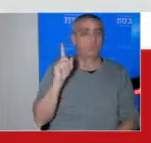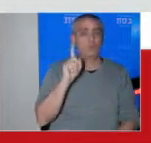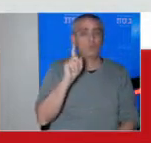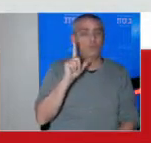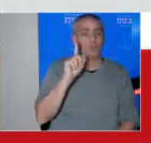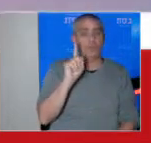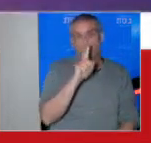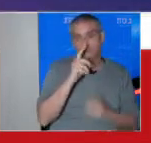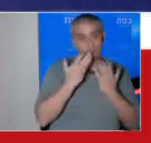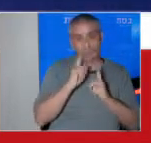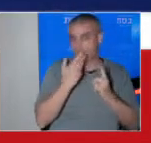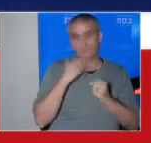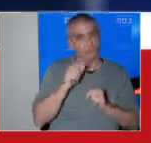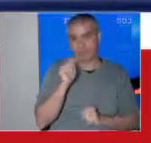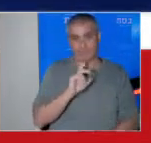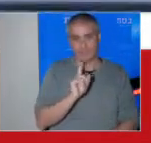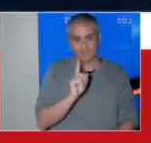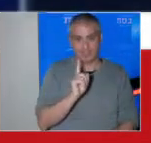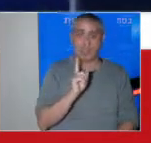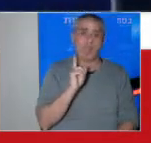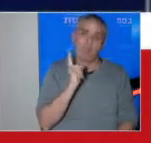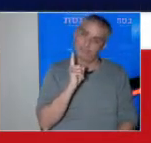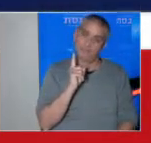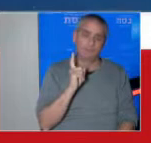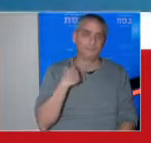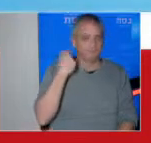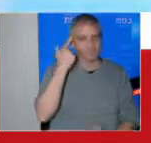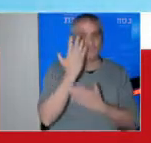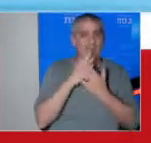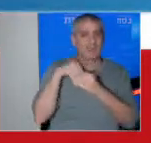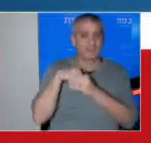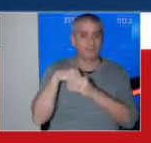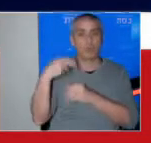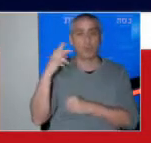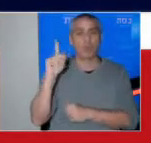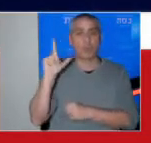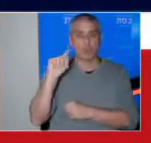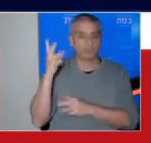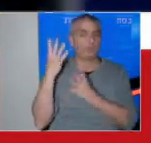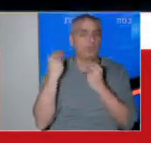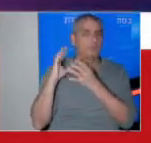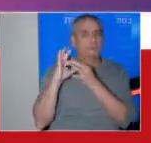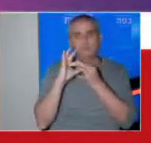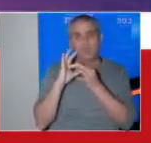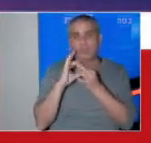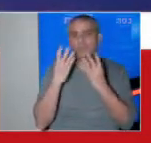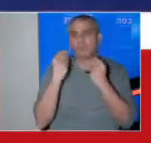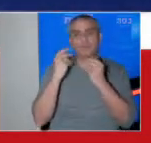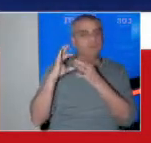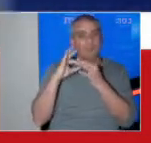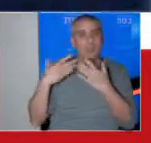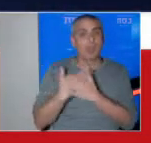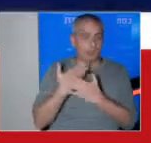אחר, שלא מגיע לארץ, אבל אני חושבת שחלק מהתכנים של הולו, שיש שם המון סדרות, המון המון